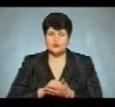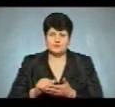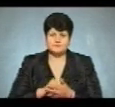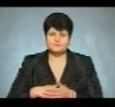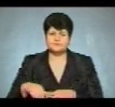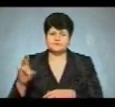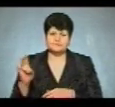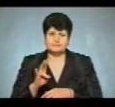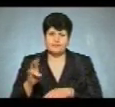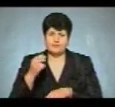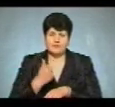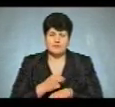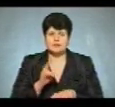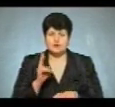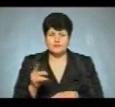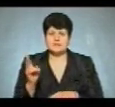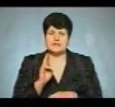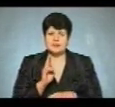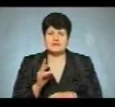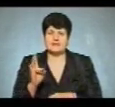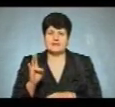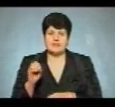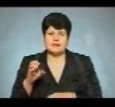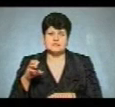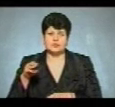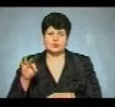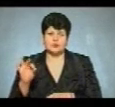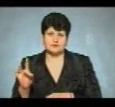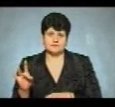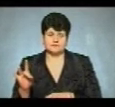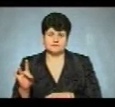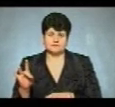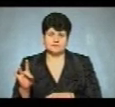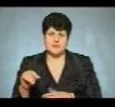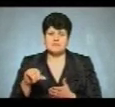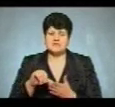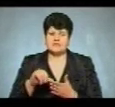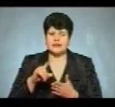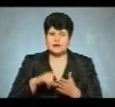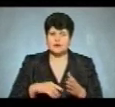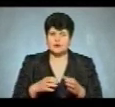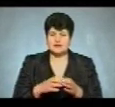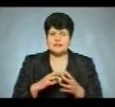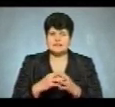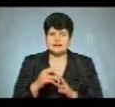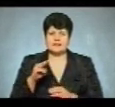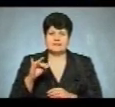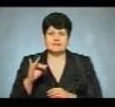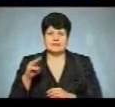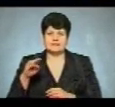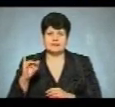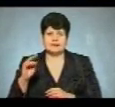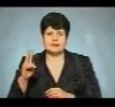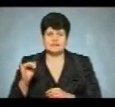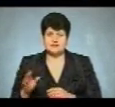архієпископ Тернопільський і Кременецький Нестор. Представники релігійної громади села Тетильківці прийшли на